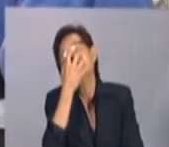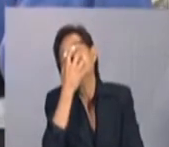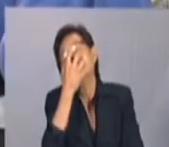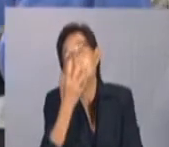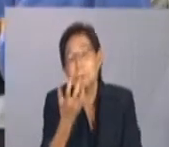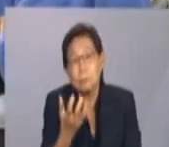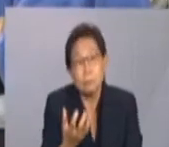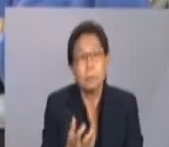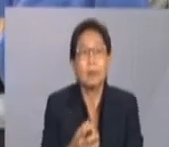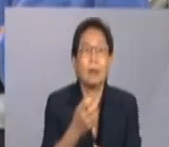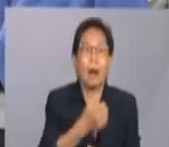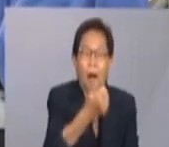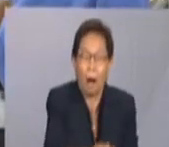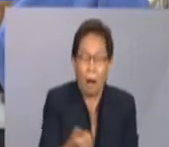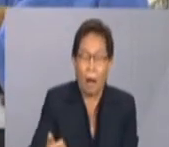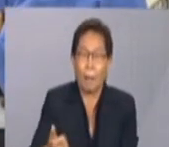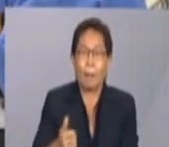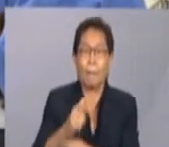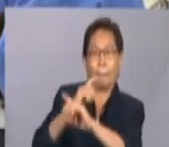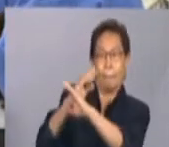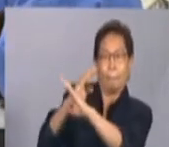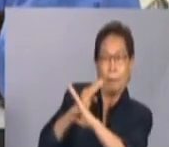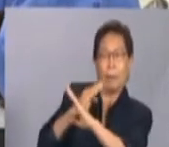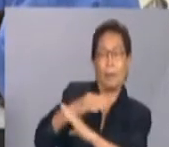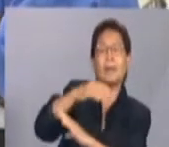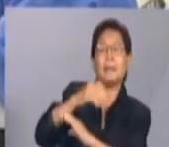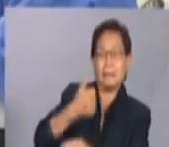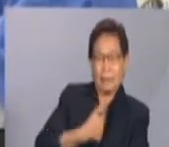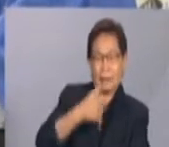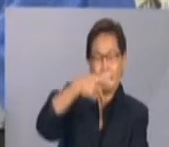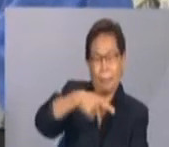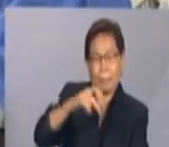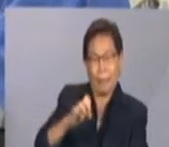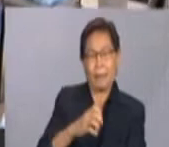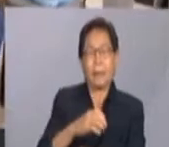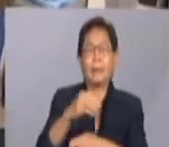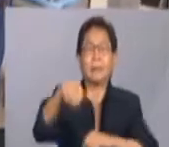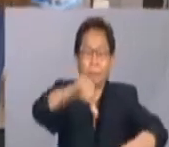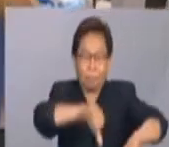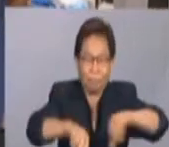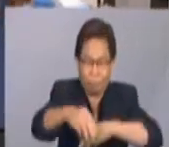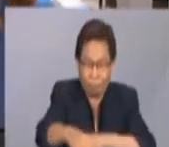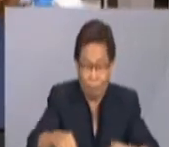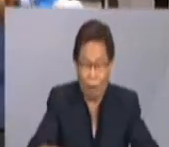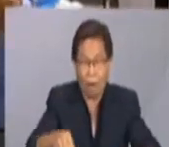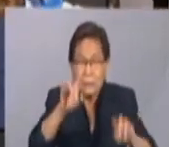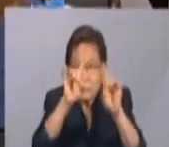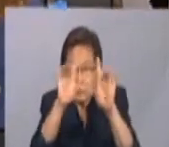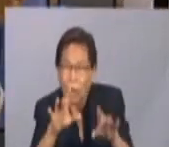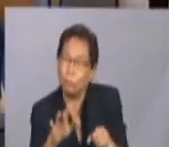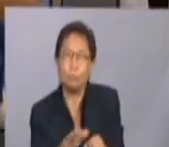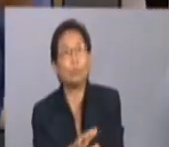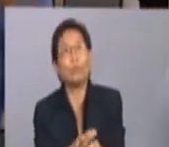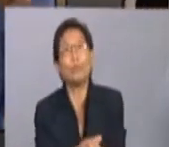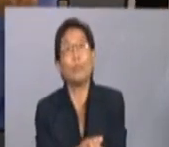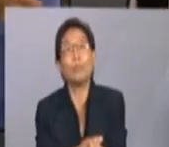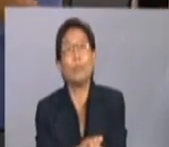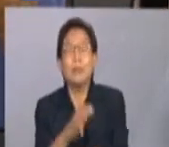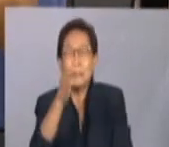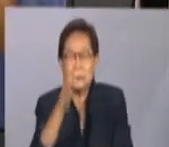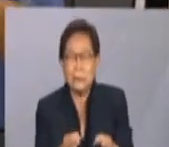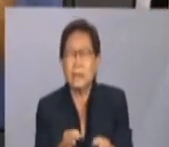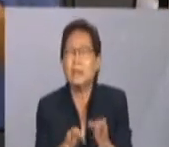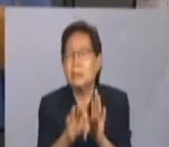yaitu peralatan perlindungan di dan makmal makmal ujian yang mencukupi seandainya